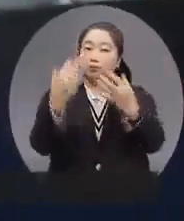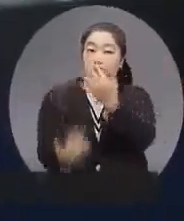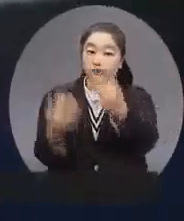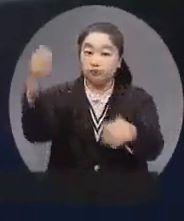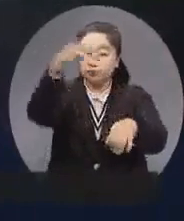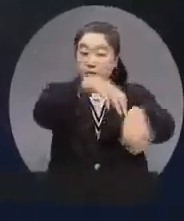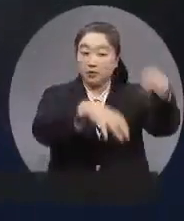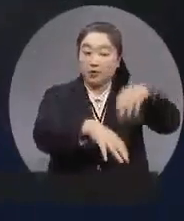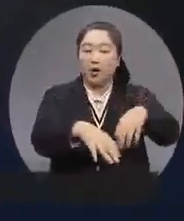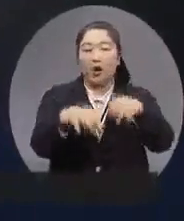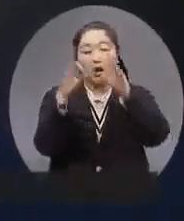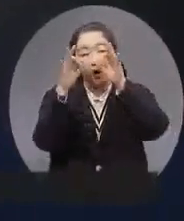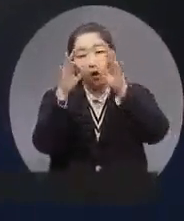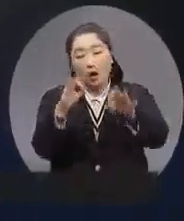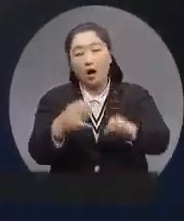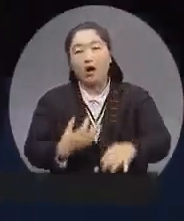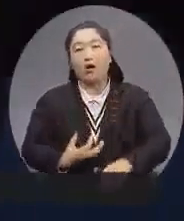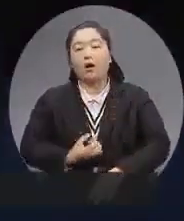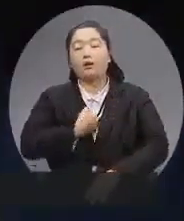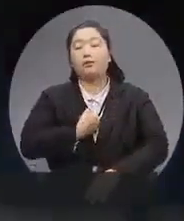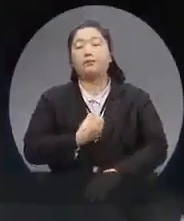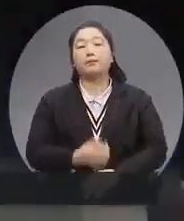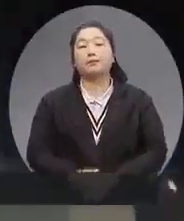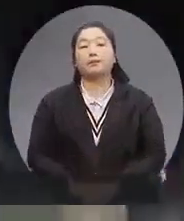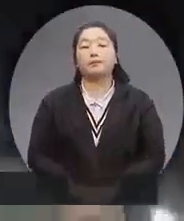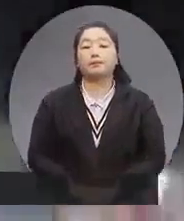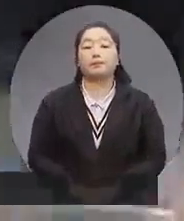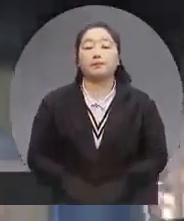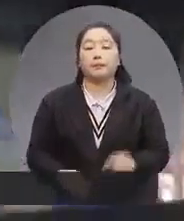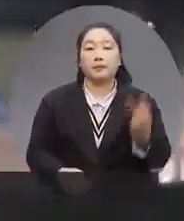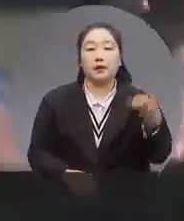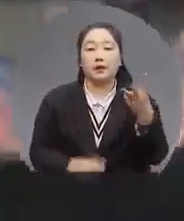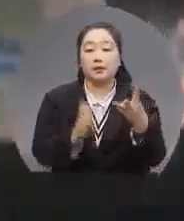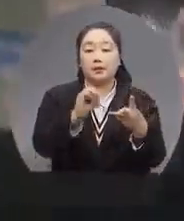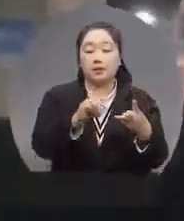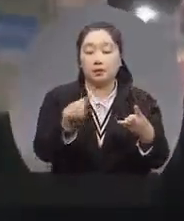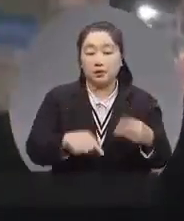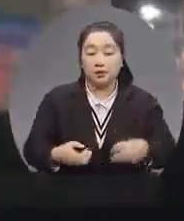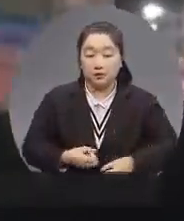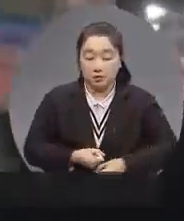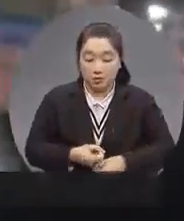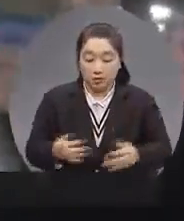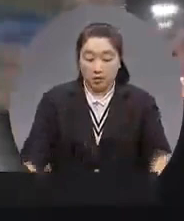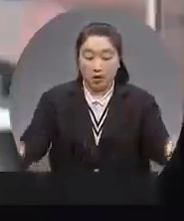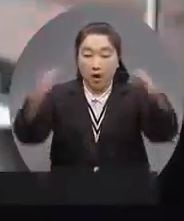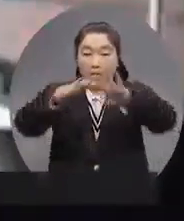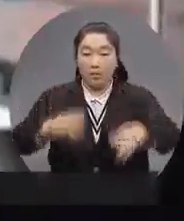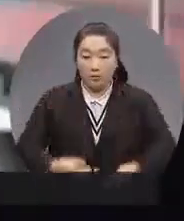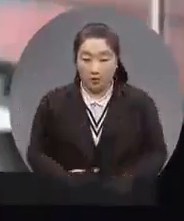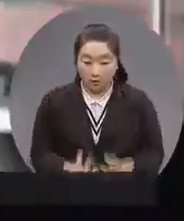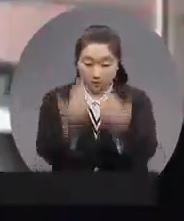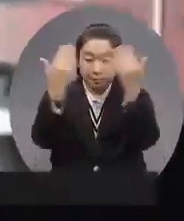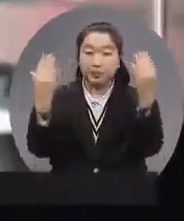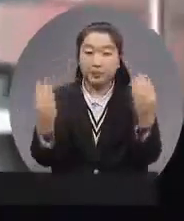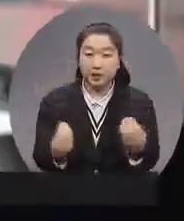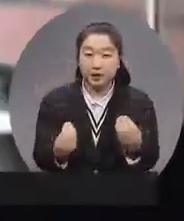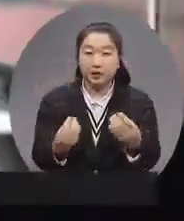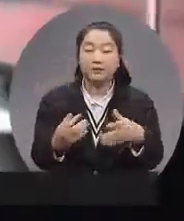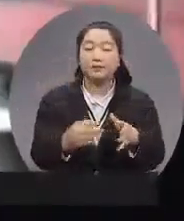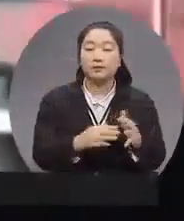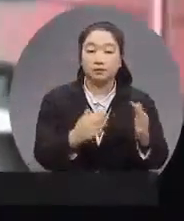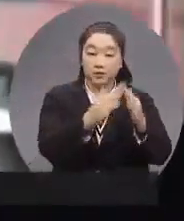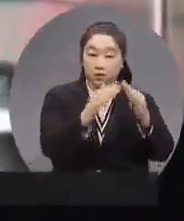아주 보기가 너무나도 놀랐어요 또 300제곱미터 좌파정 건물을 모두 태운 둘 길은 인근 주택과